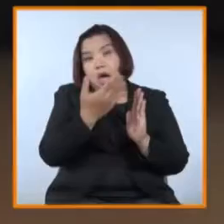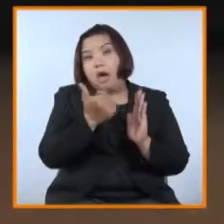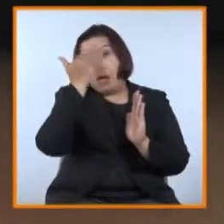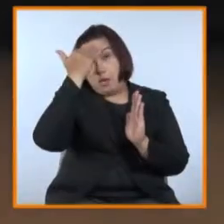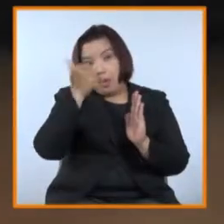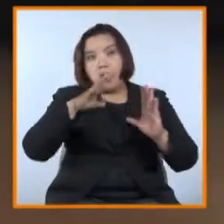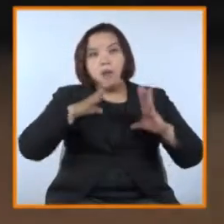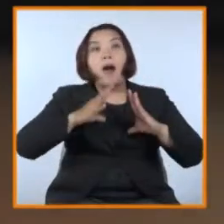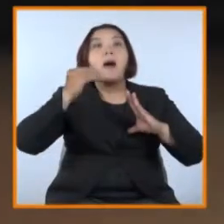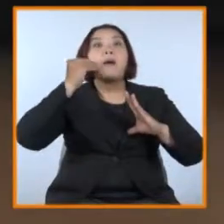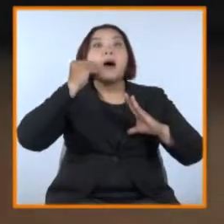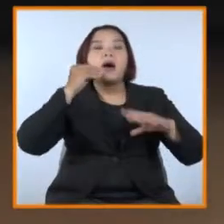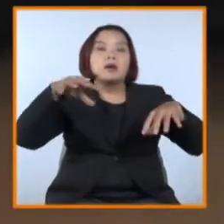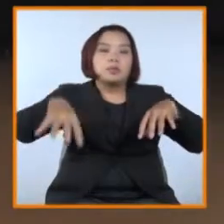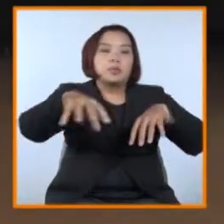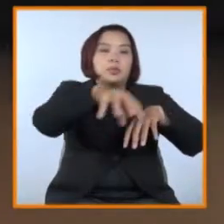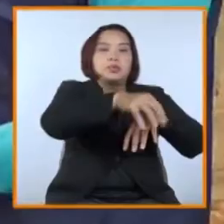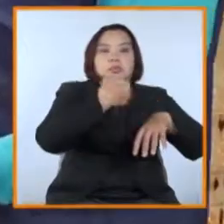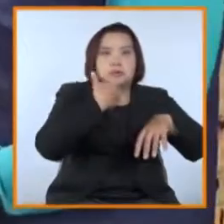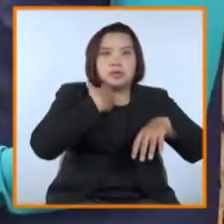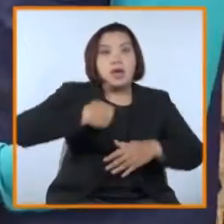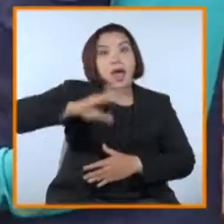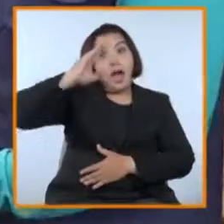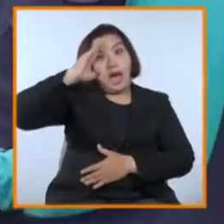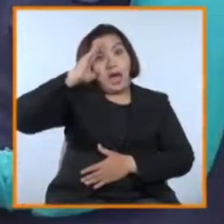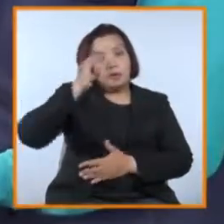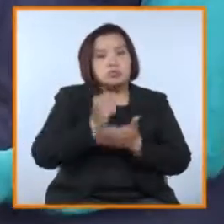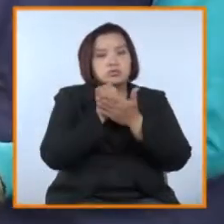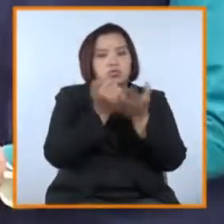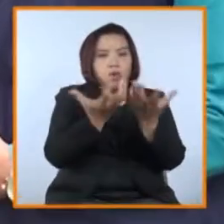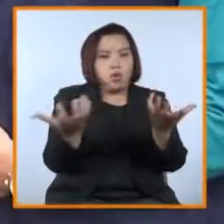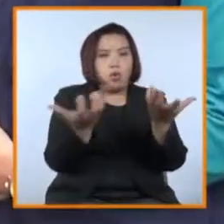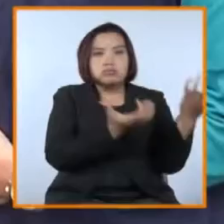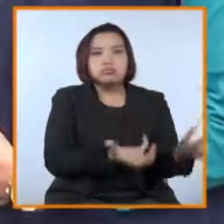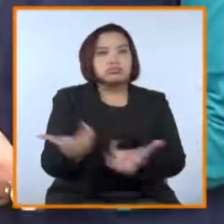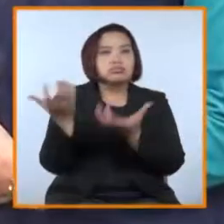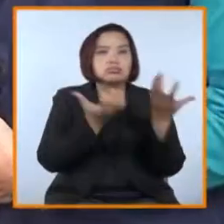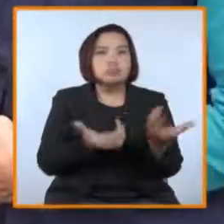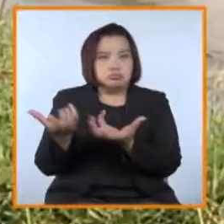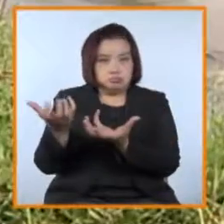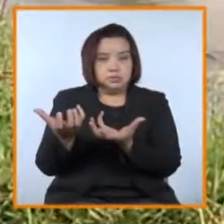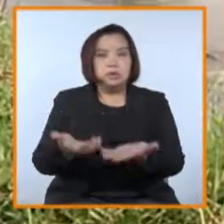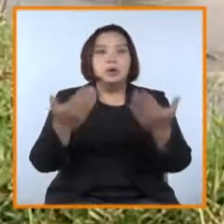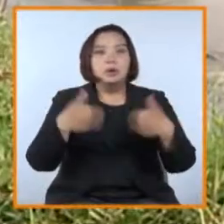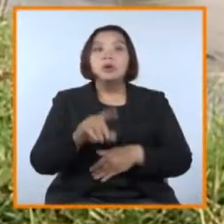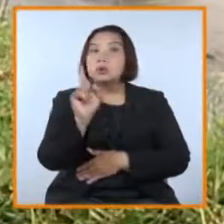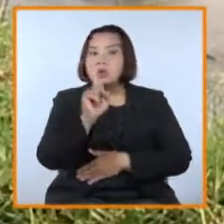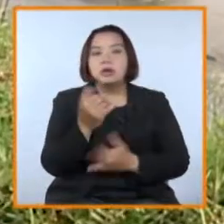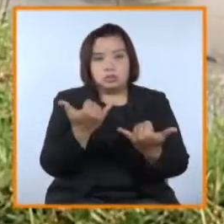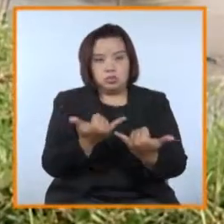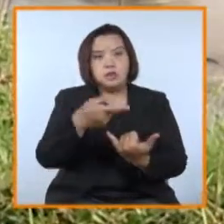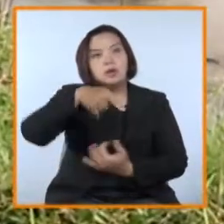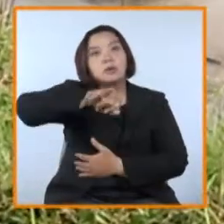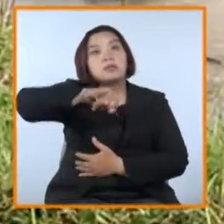านเรือนของประชาชนพี่ๆทหารก็ต้องมาช่วยเหลือในการขนย้ายสิ่งของนะคะต่อกันที่พิจิตรค่ะพิจิตรนาข้าวตอน